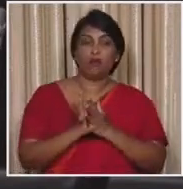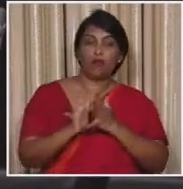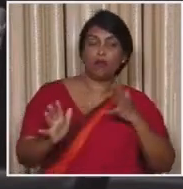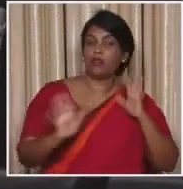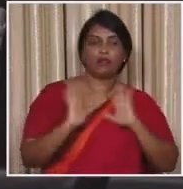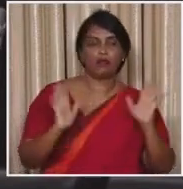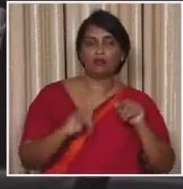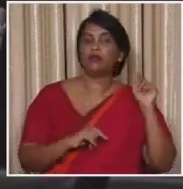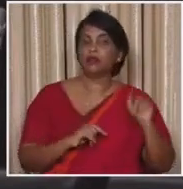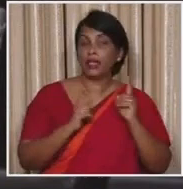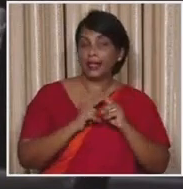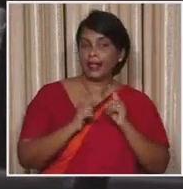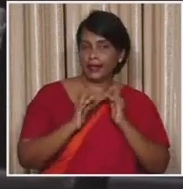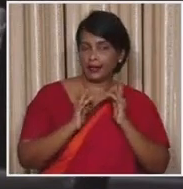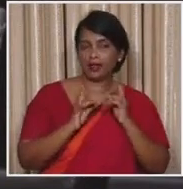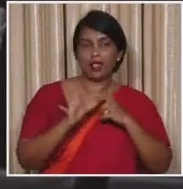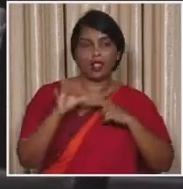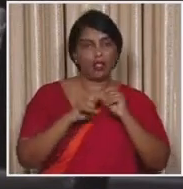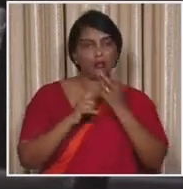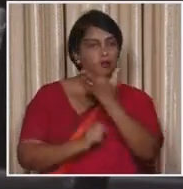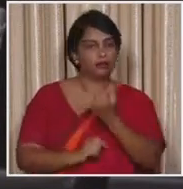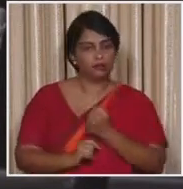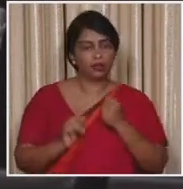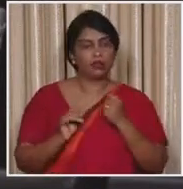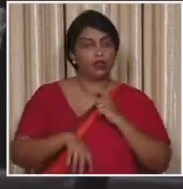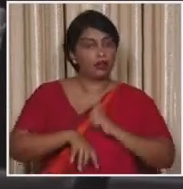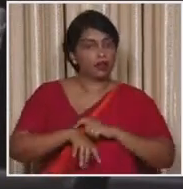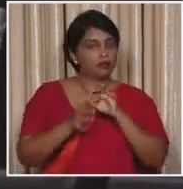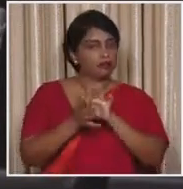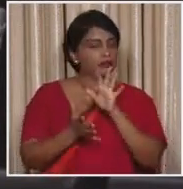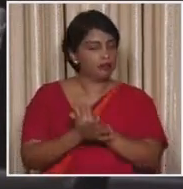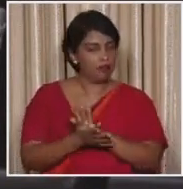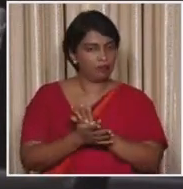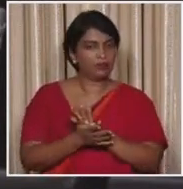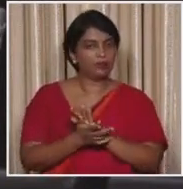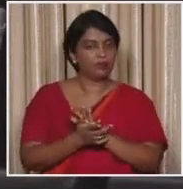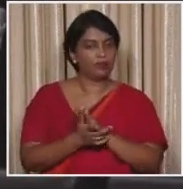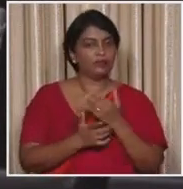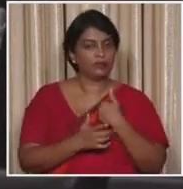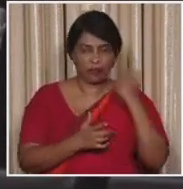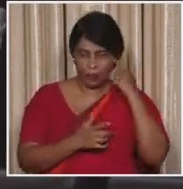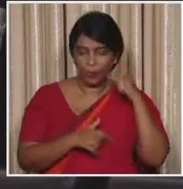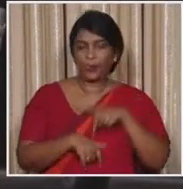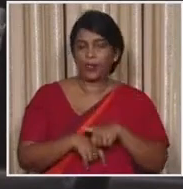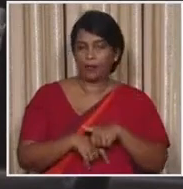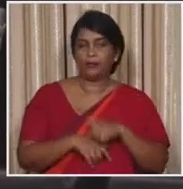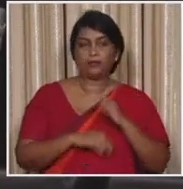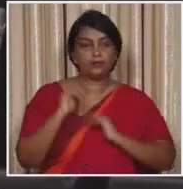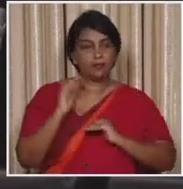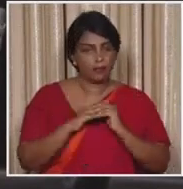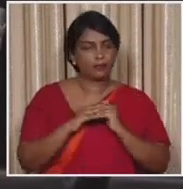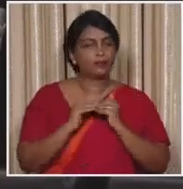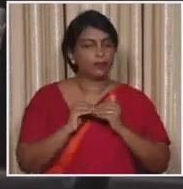போன்று ஆயிரக்கணக்கில் மக்கள் வந்து காத்து கிடக்க வேண்டிய அவசியம் கிடையாது. சம்பந்தப்பட்டவர்கள் இணையவழி விண்ணப்பங்களை பெற்றுக் கொள்ள